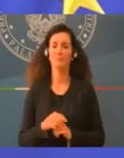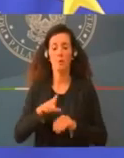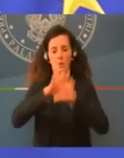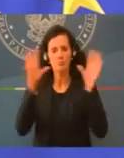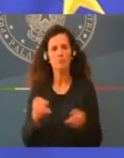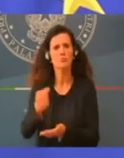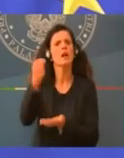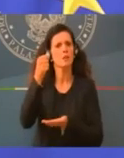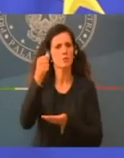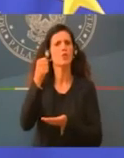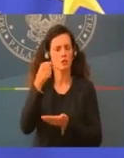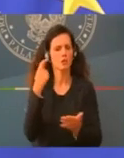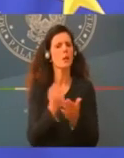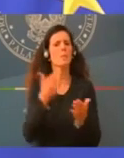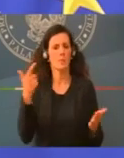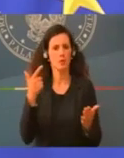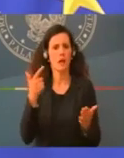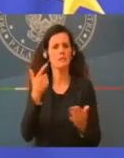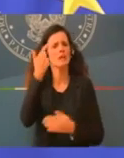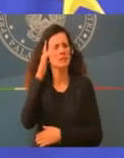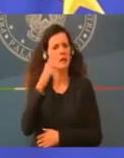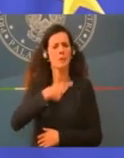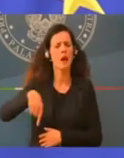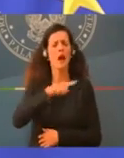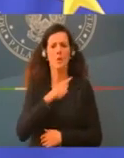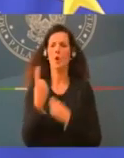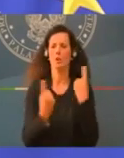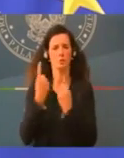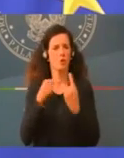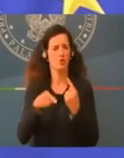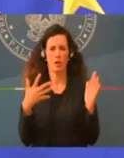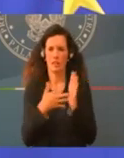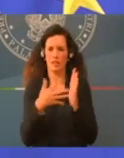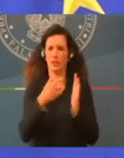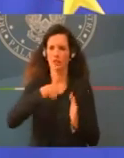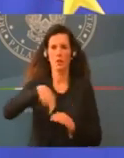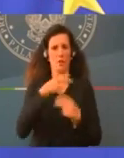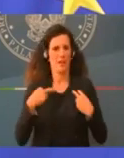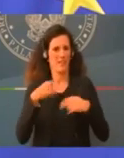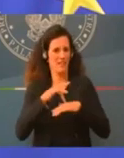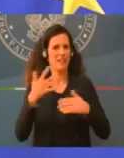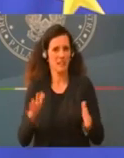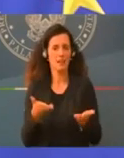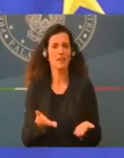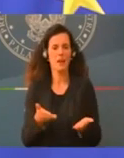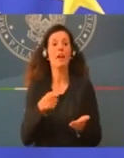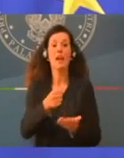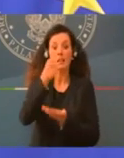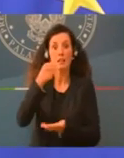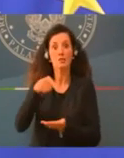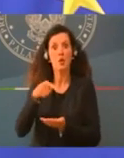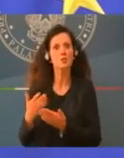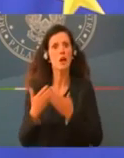significative che serviranno a rafforzare la sanità per aiutare i settori più colpiti per rafforzare il trasporto